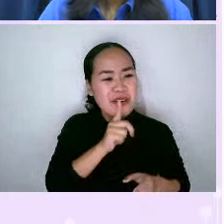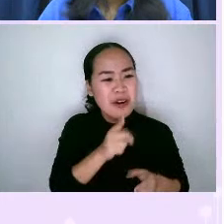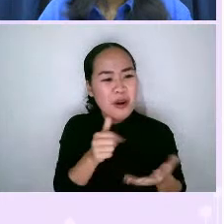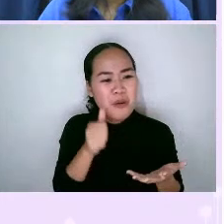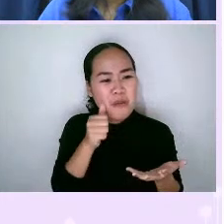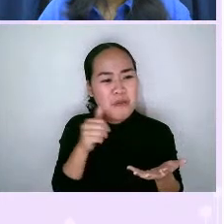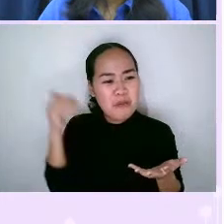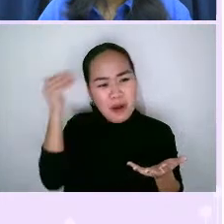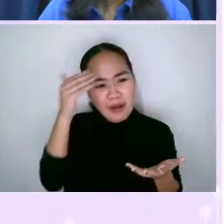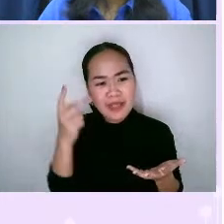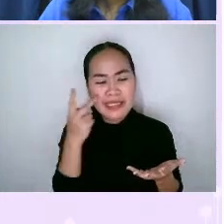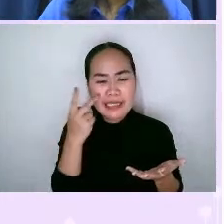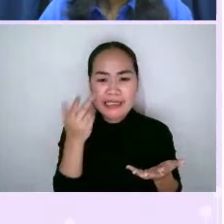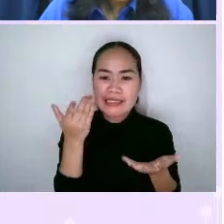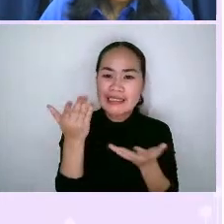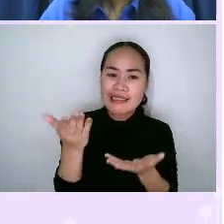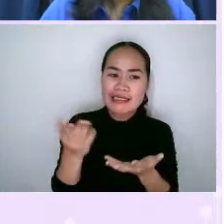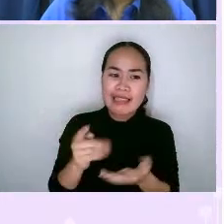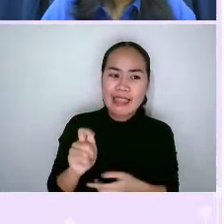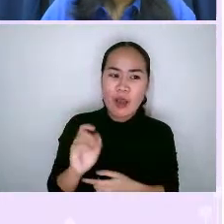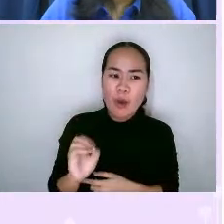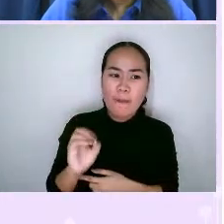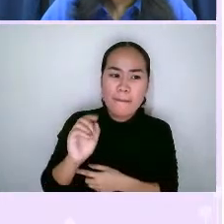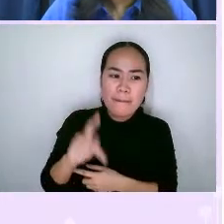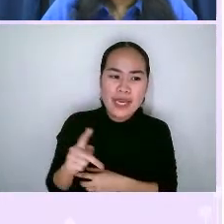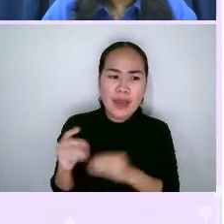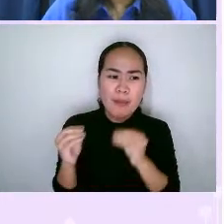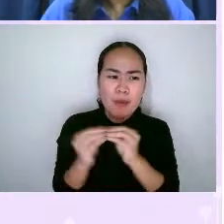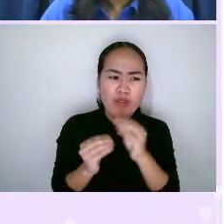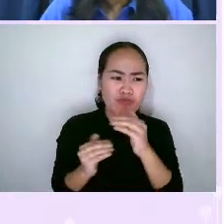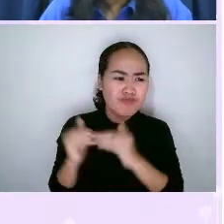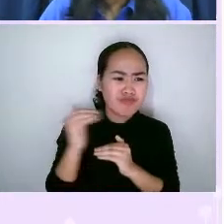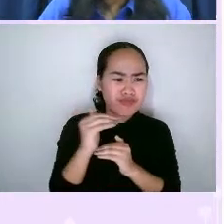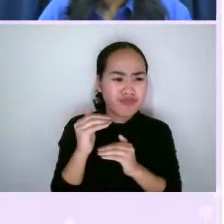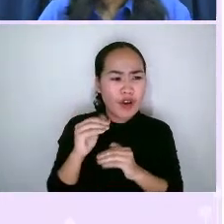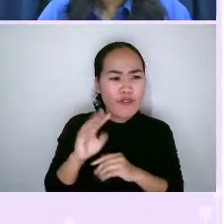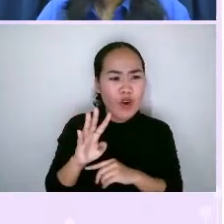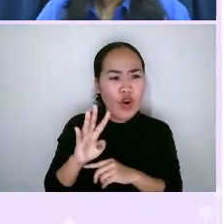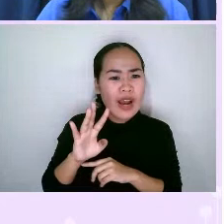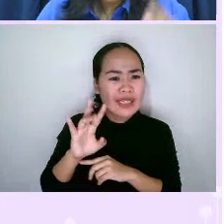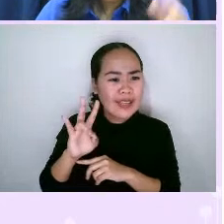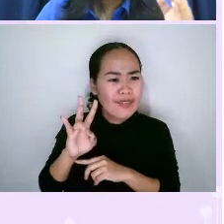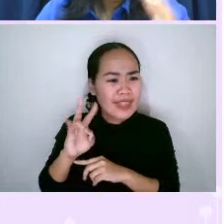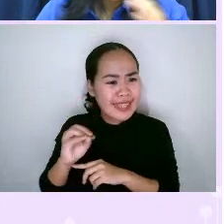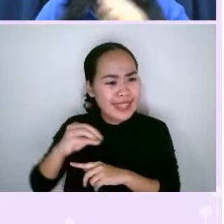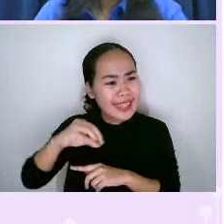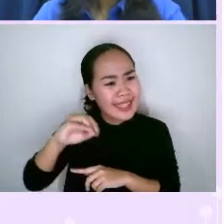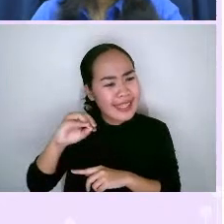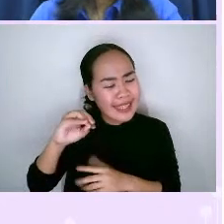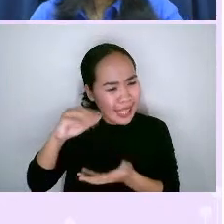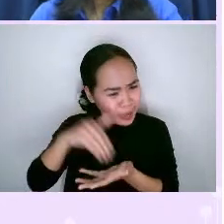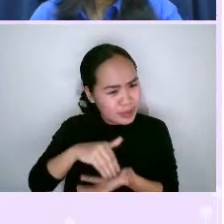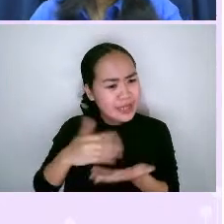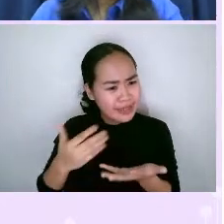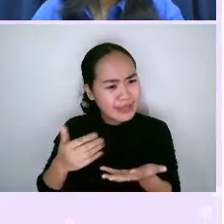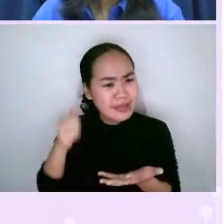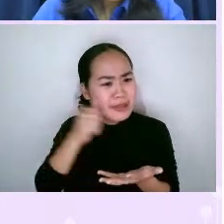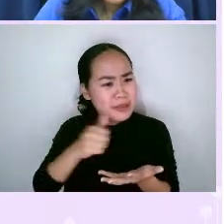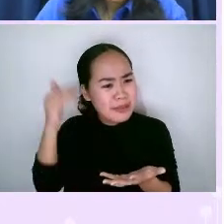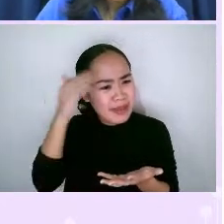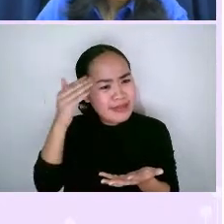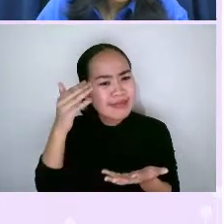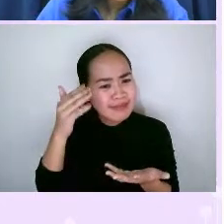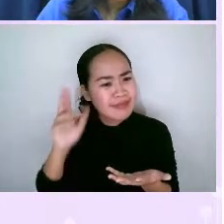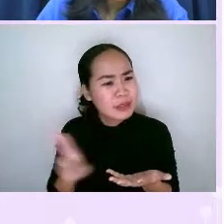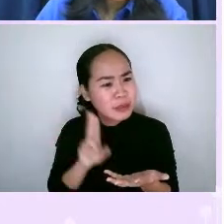kababaihan sa TOP with more than 470,000 female users. At kahit yung God courses po nga natin na